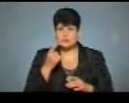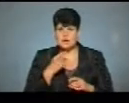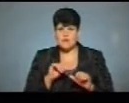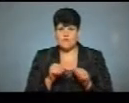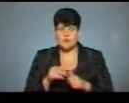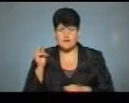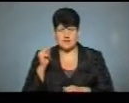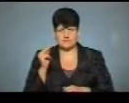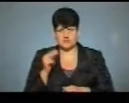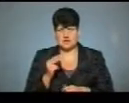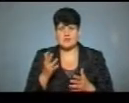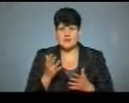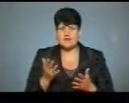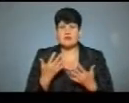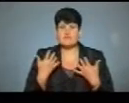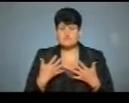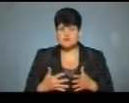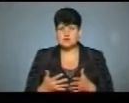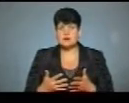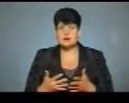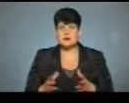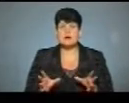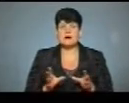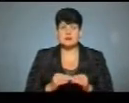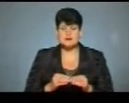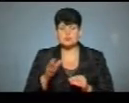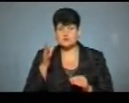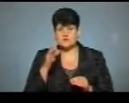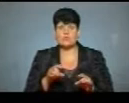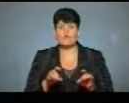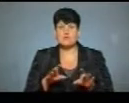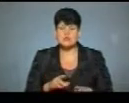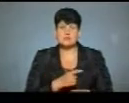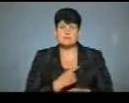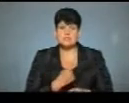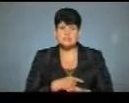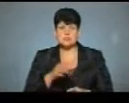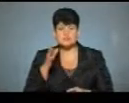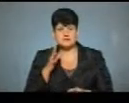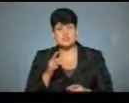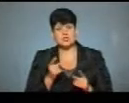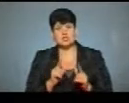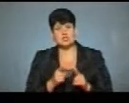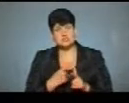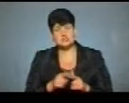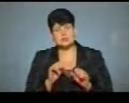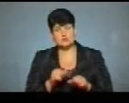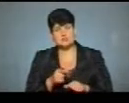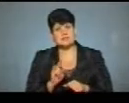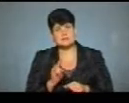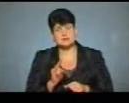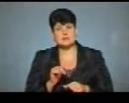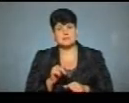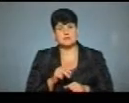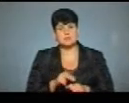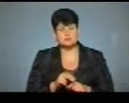форма навчання, яка вже як разом з освітою вирішується медицина і освіта, чи підлягає той чи інший, та чи інша